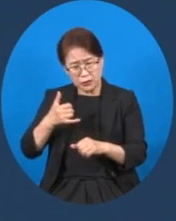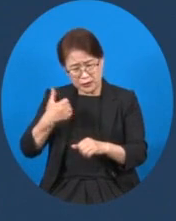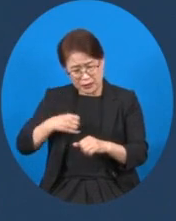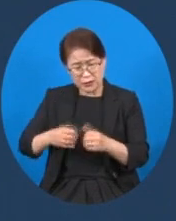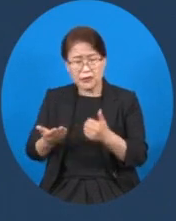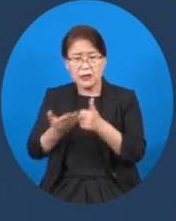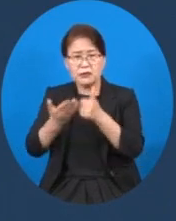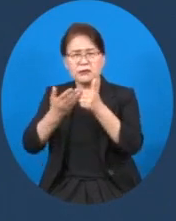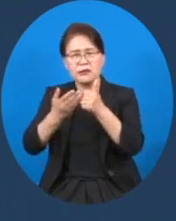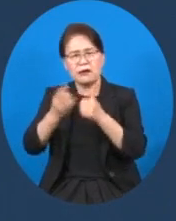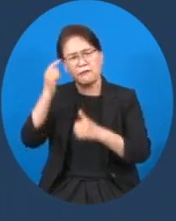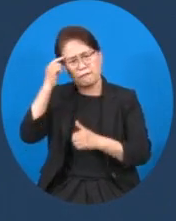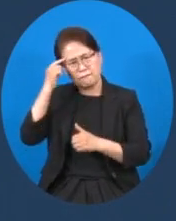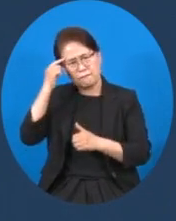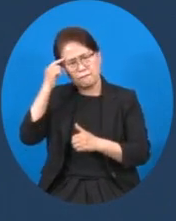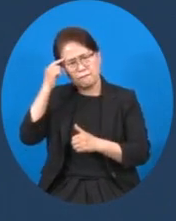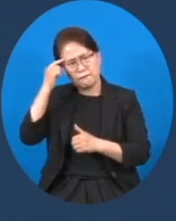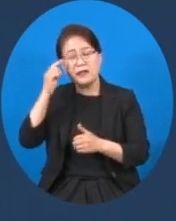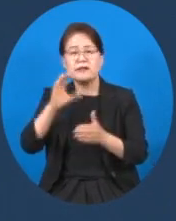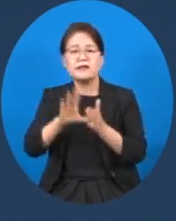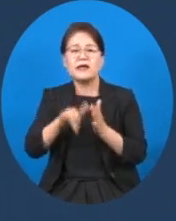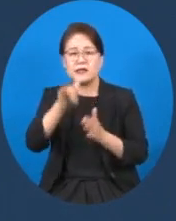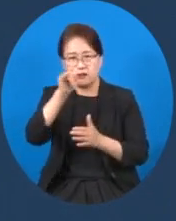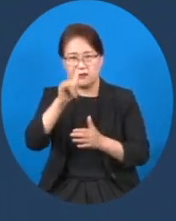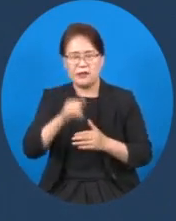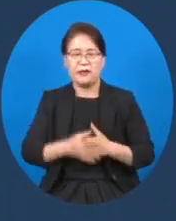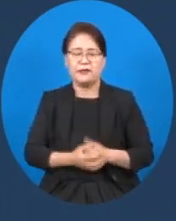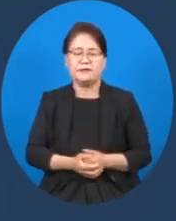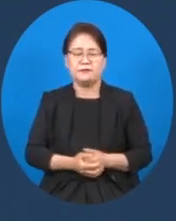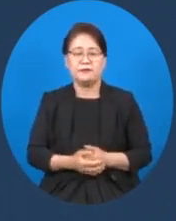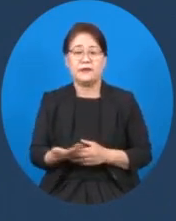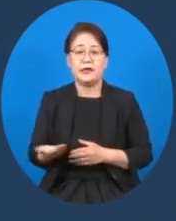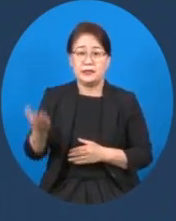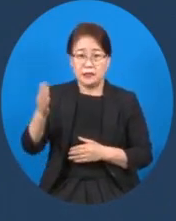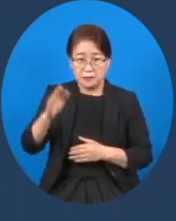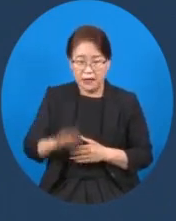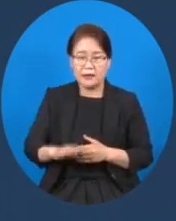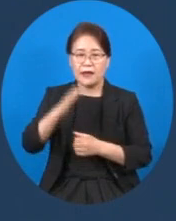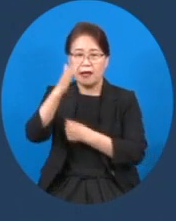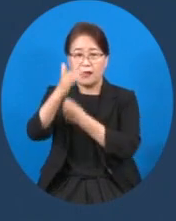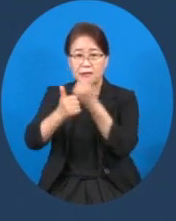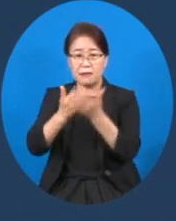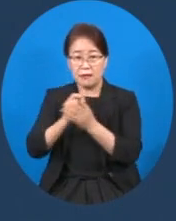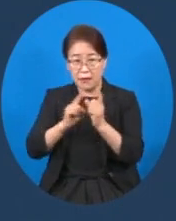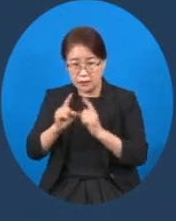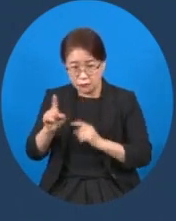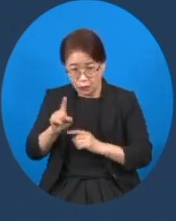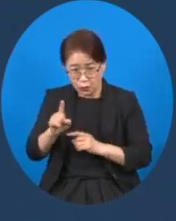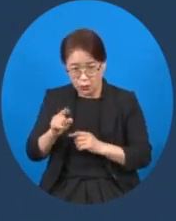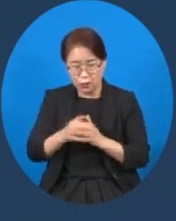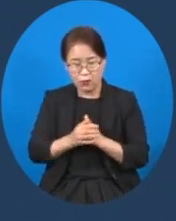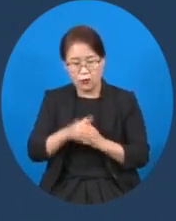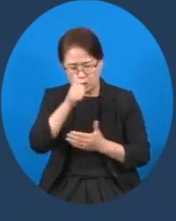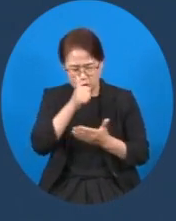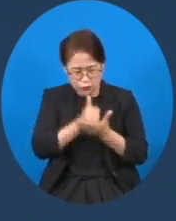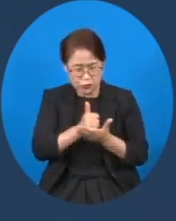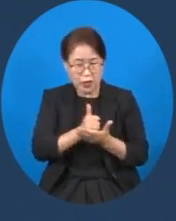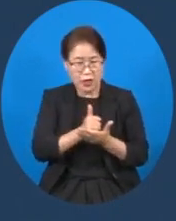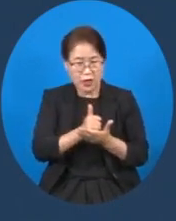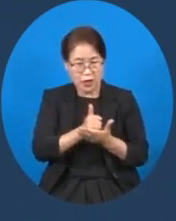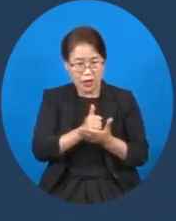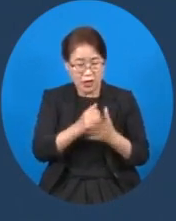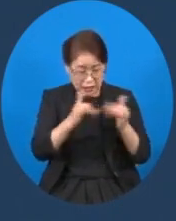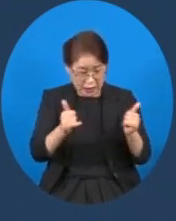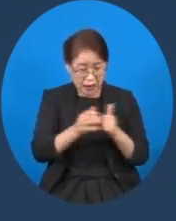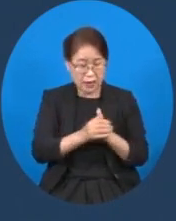아닌가? 이런 생각이 들 때가 많단 말이에요. 그런데 하나님 말씀하십니다. 죄인의 형통을 부러워하지